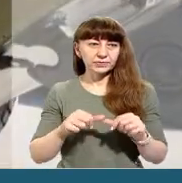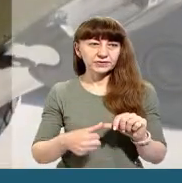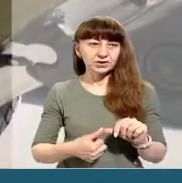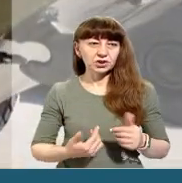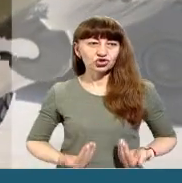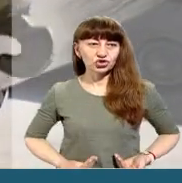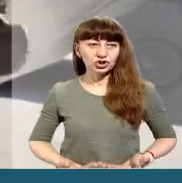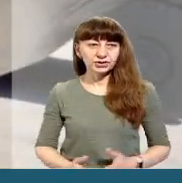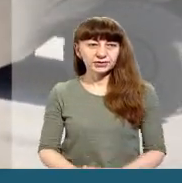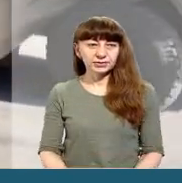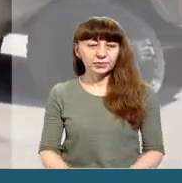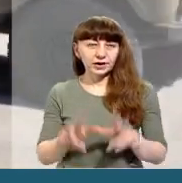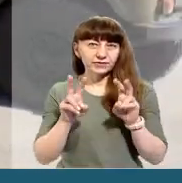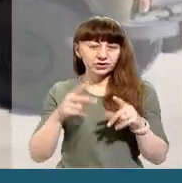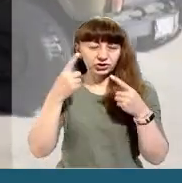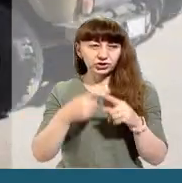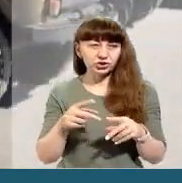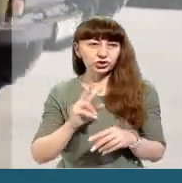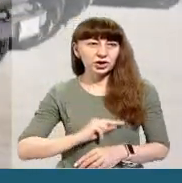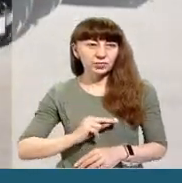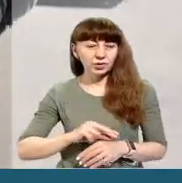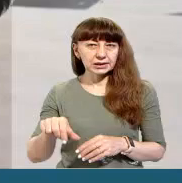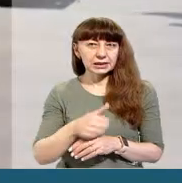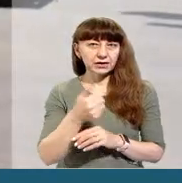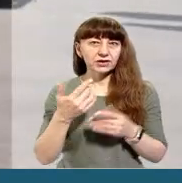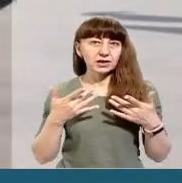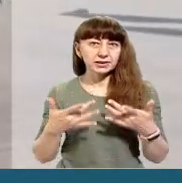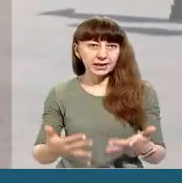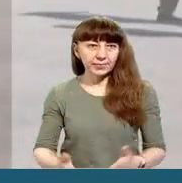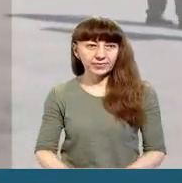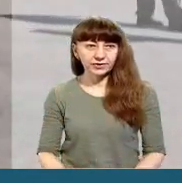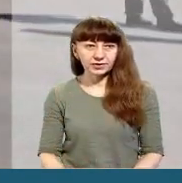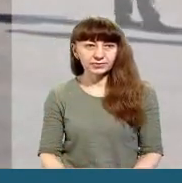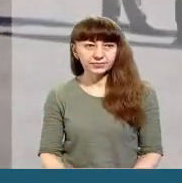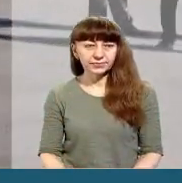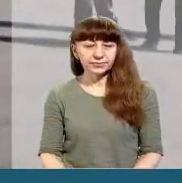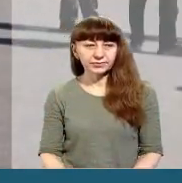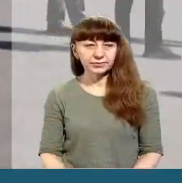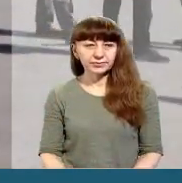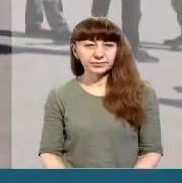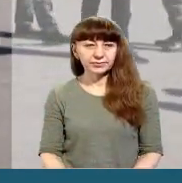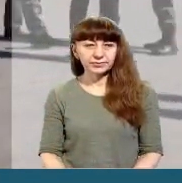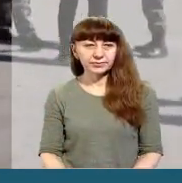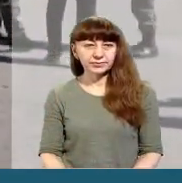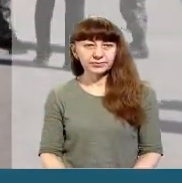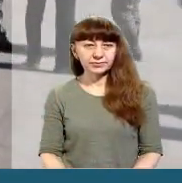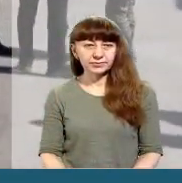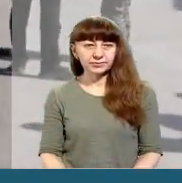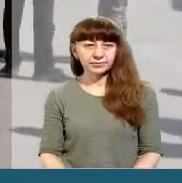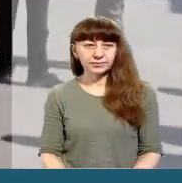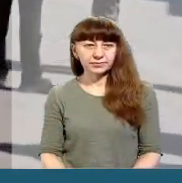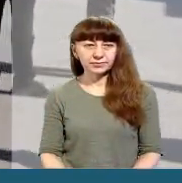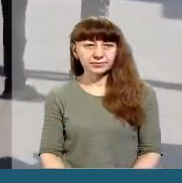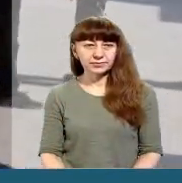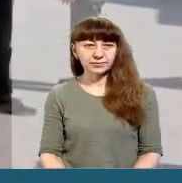бөлшегіне айналды. Сондықтан олардың техникалық тұрғыда дұрыстығын тексеру басты талап. Ал әскерилер үшін бұл екі есе жауапкершілікті